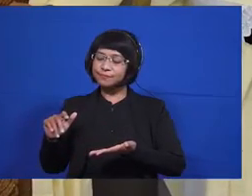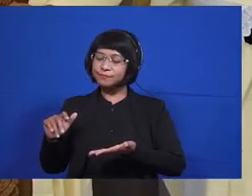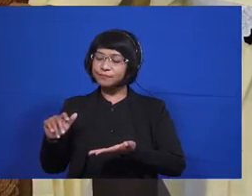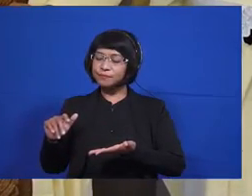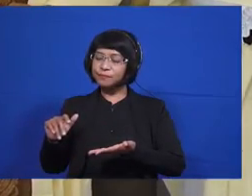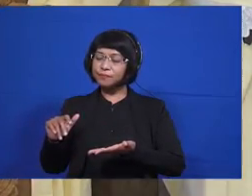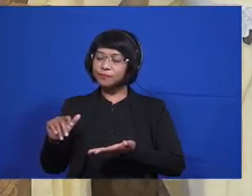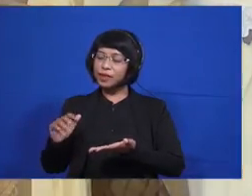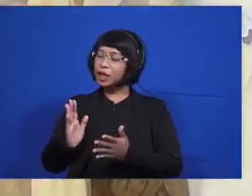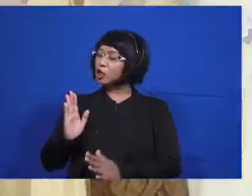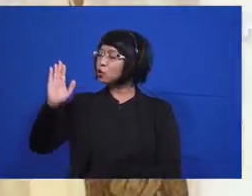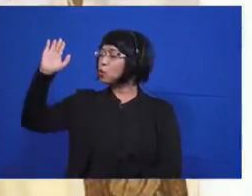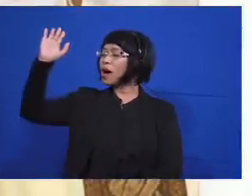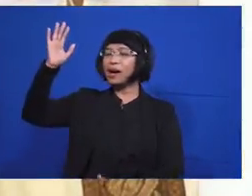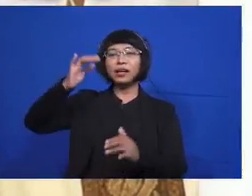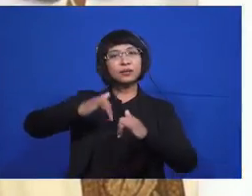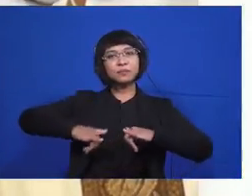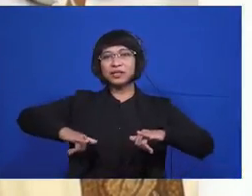Tuhan